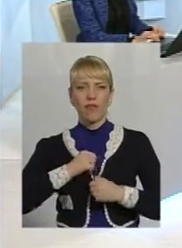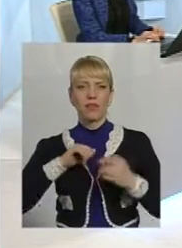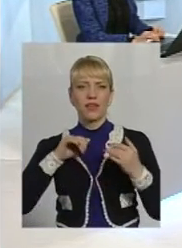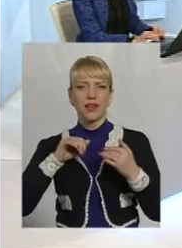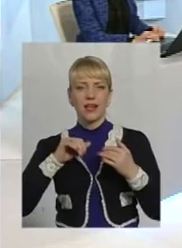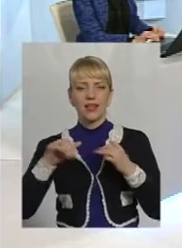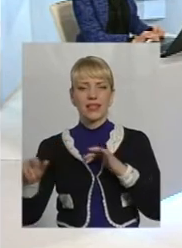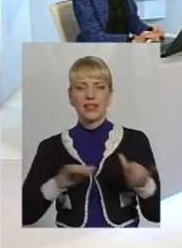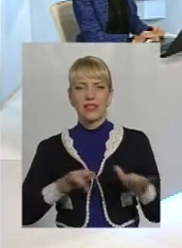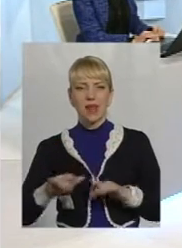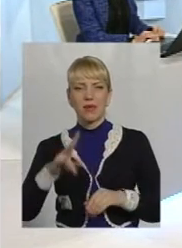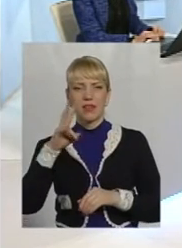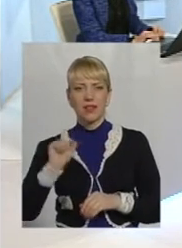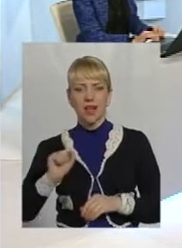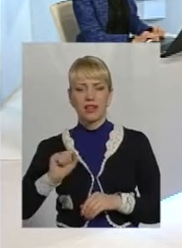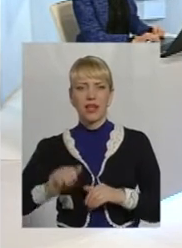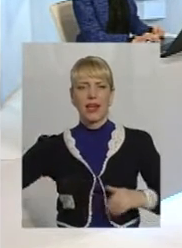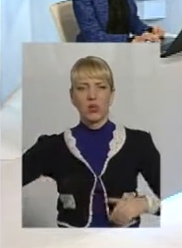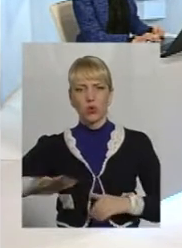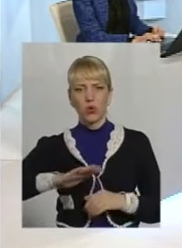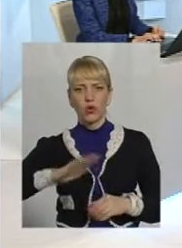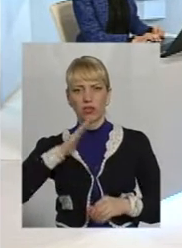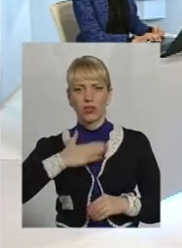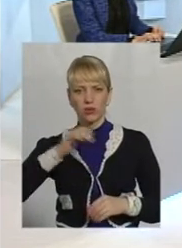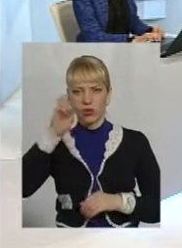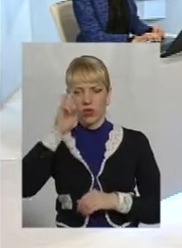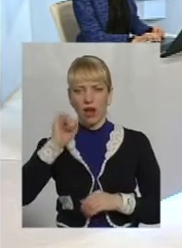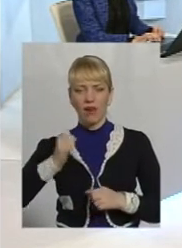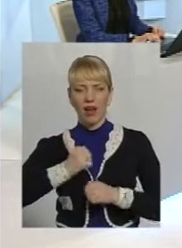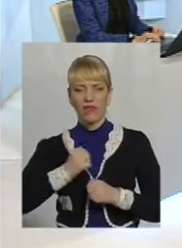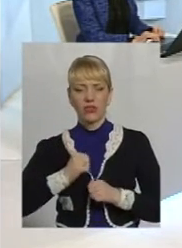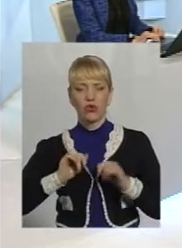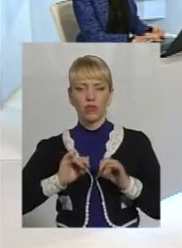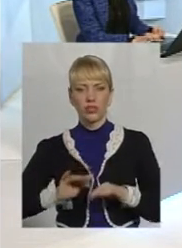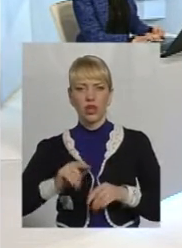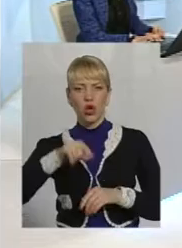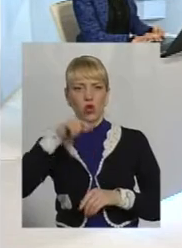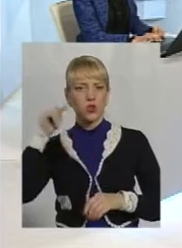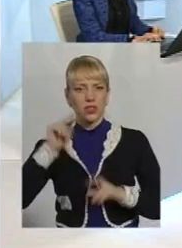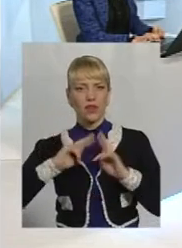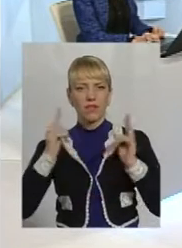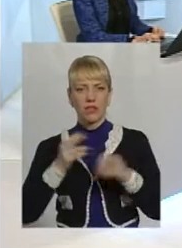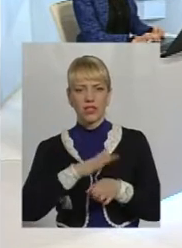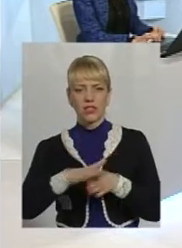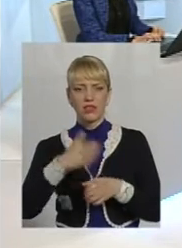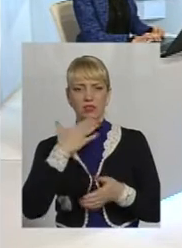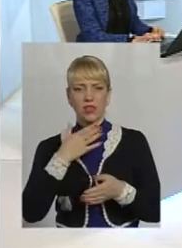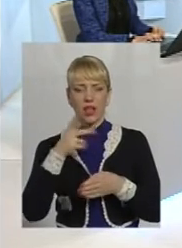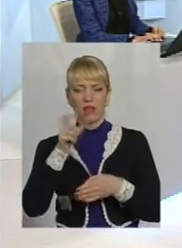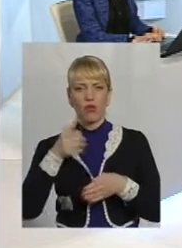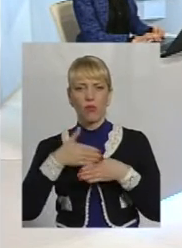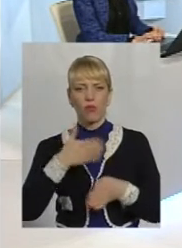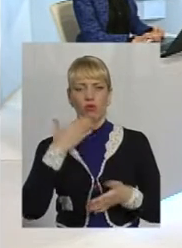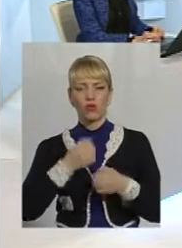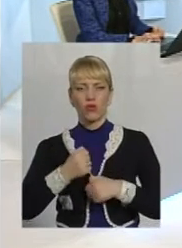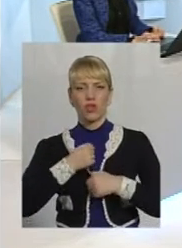діями на території суверенної держави, а військові дії Російська Федерація здійснює з допомогою своїх збройних сил, і